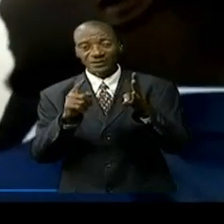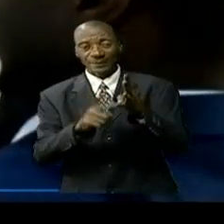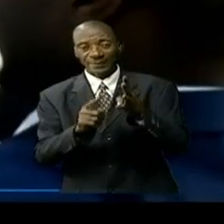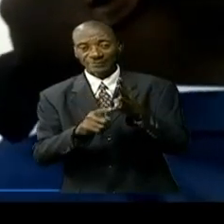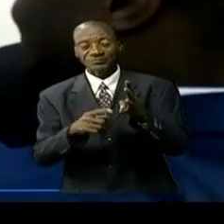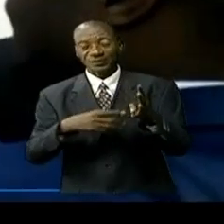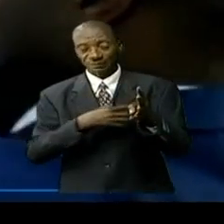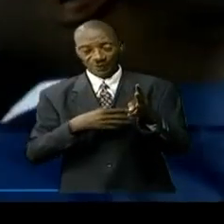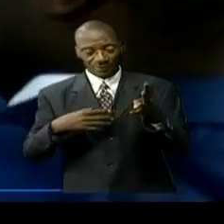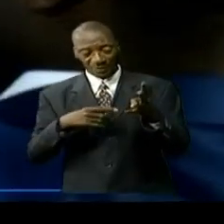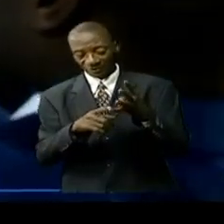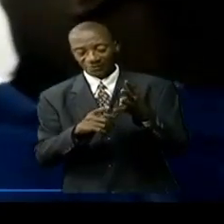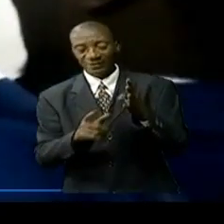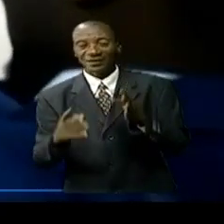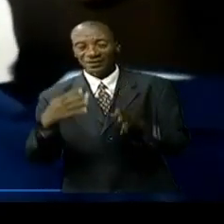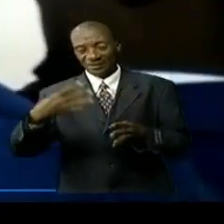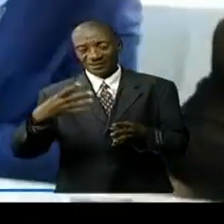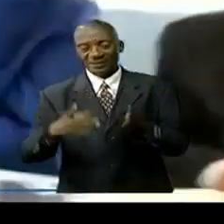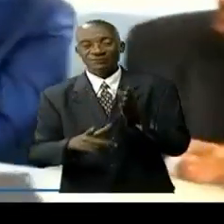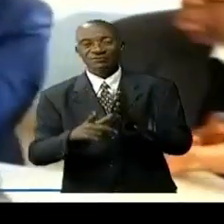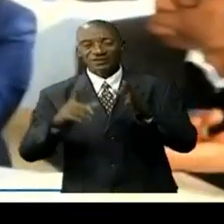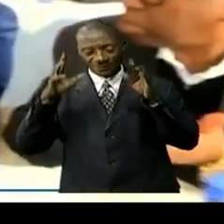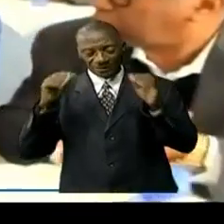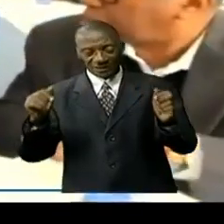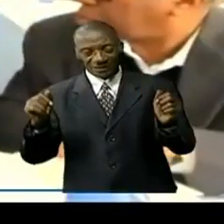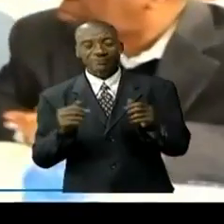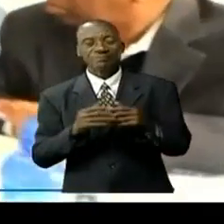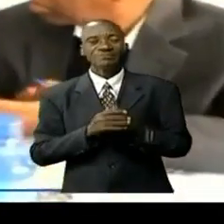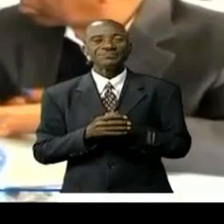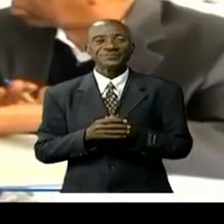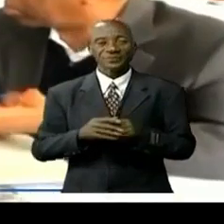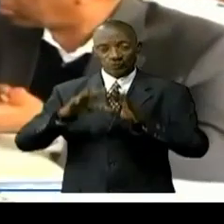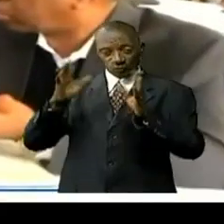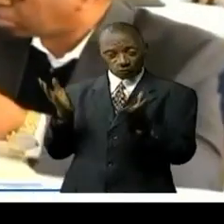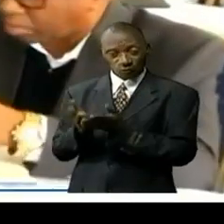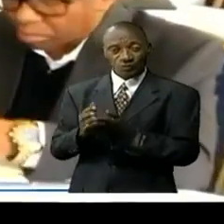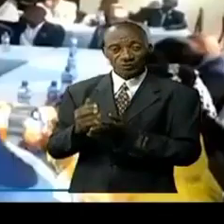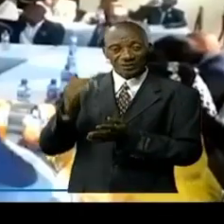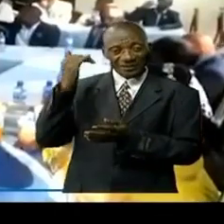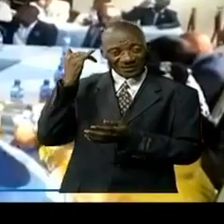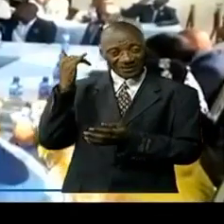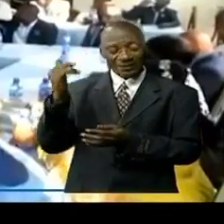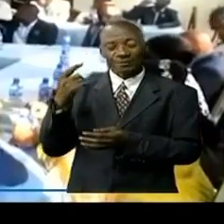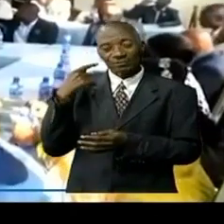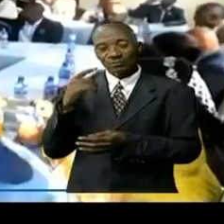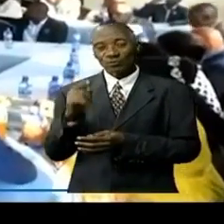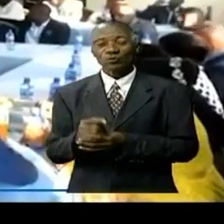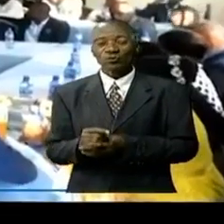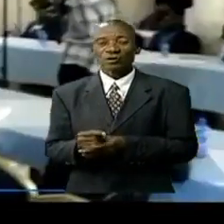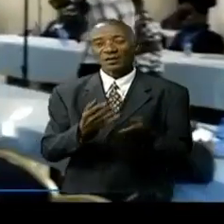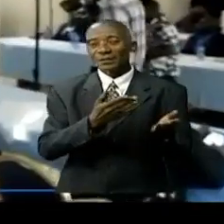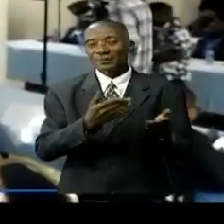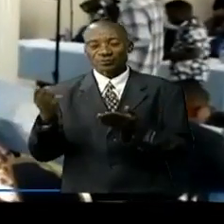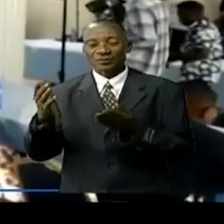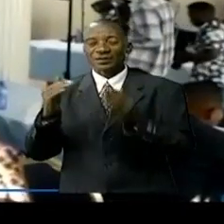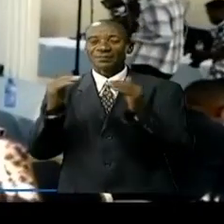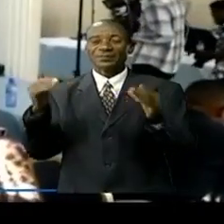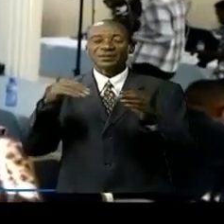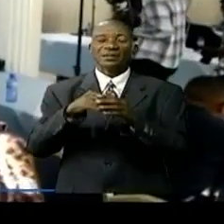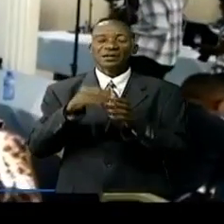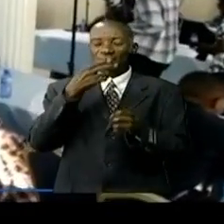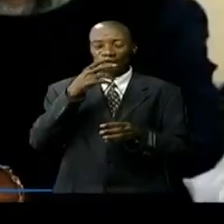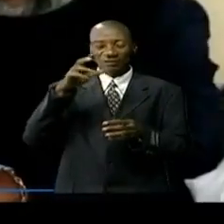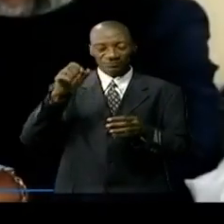Madame Joséphine Bouendo, 4e vice-présidente. Ils ont comme mission de redorer l'image de la FEC au site Kivu, coopérer avec les autorités